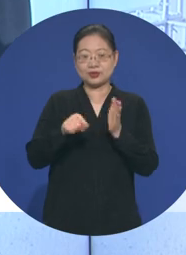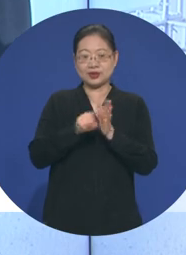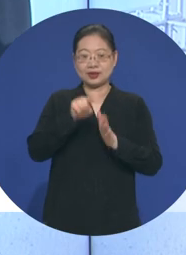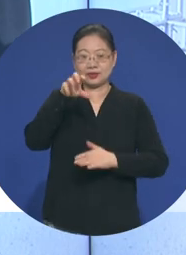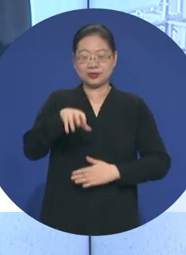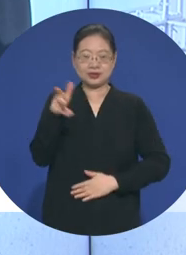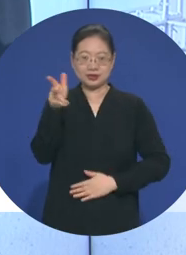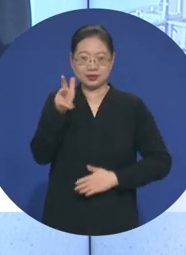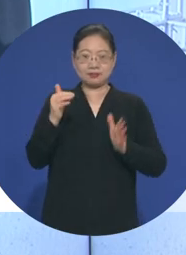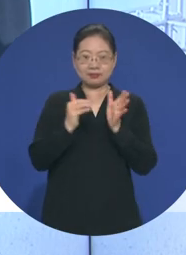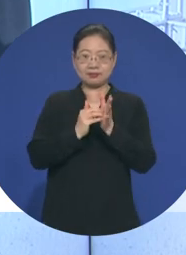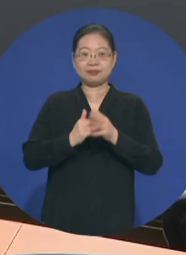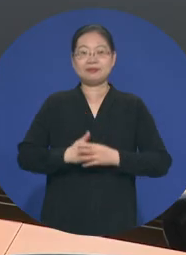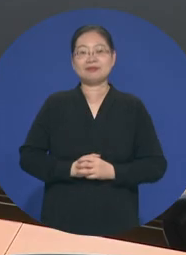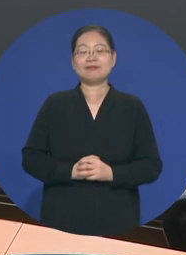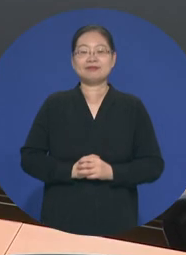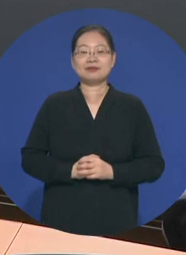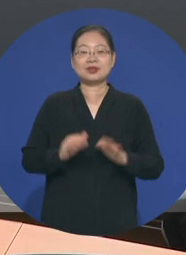현장을 담아왔습니다.